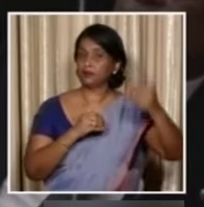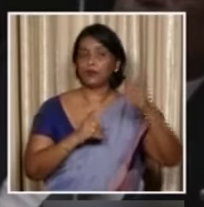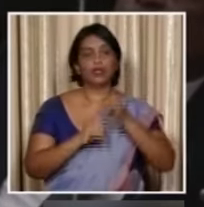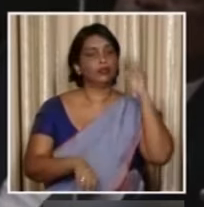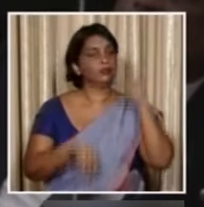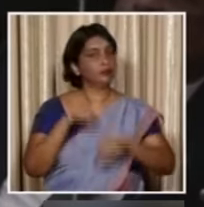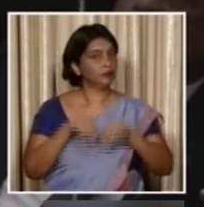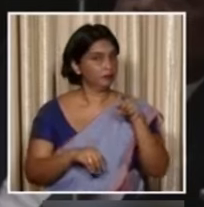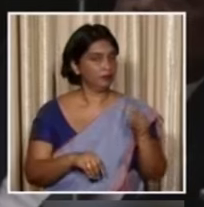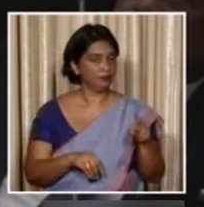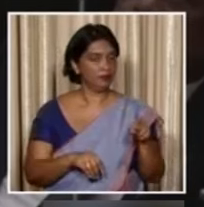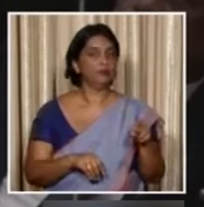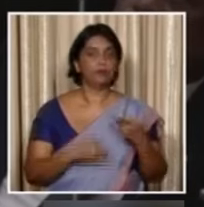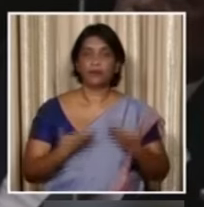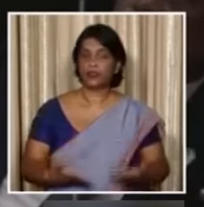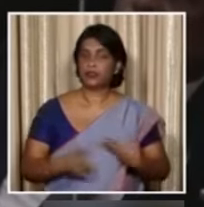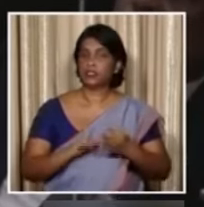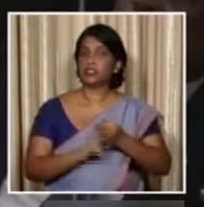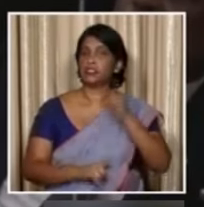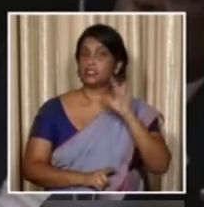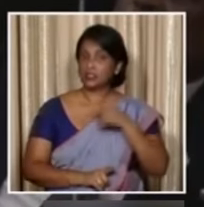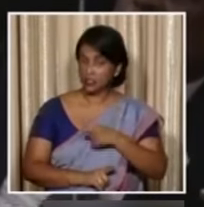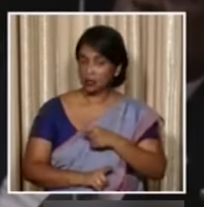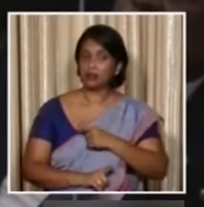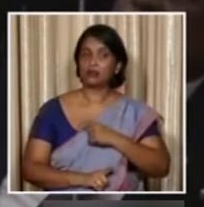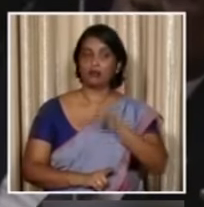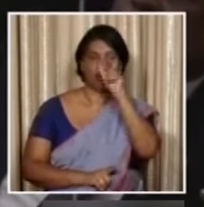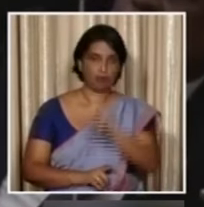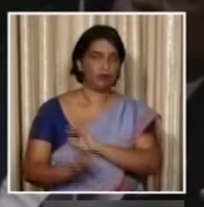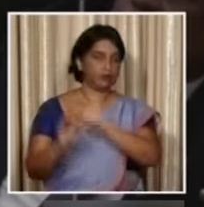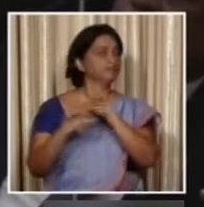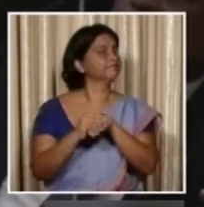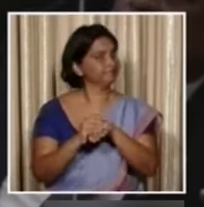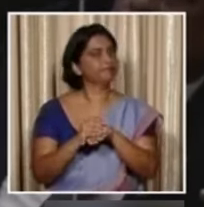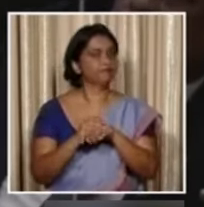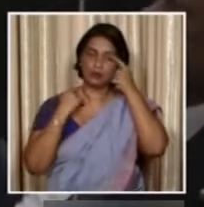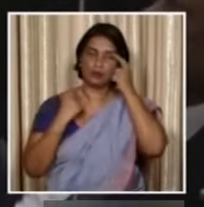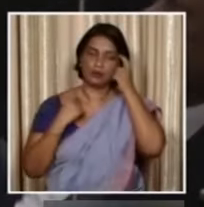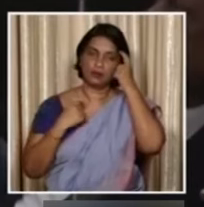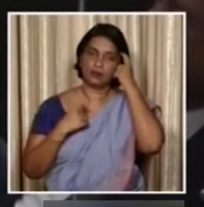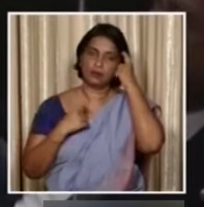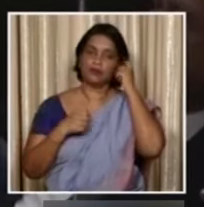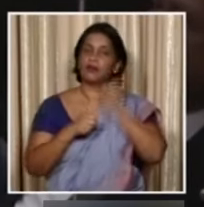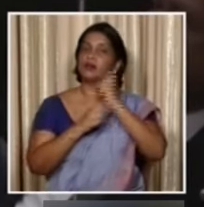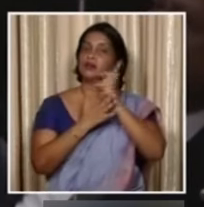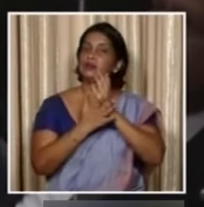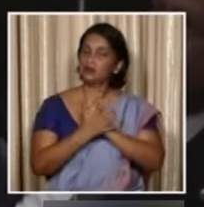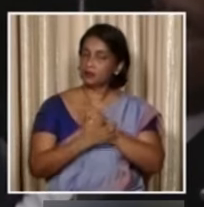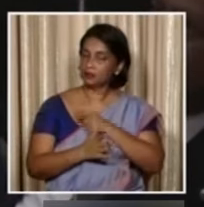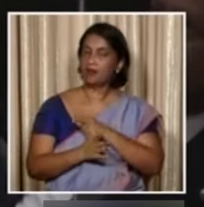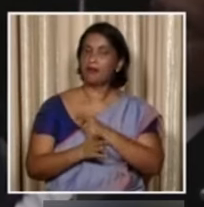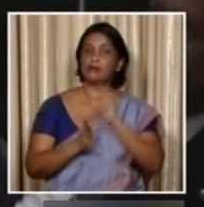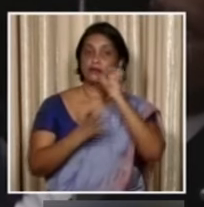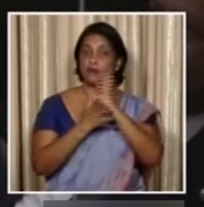තත්ත්වය යටතේ නොමැති බවත් පොලිස්පතිදුරය තවම හිස්වී නැති බවත් අග්‍රාමාත්‍යවරයා මෙහිදී කියා සිටියා. ආණ්ඩුක්‍රම